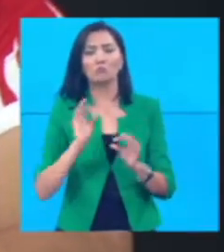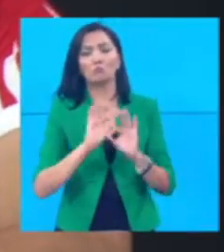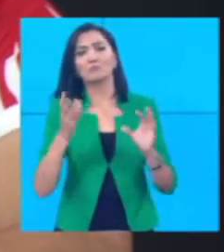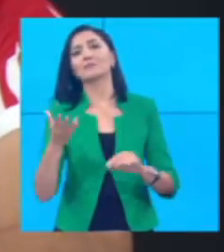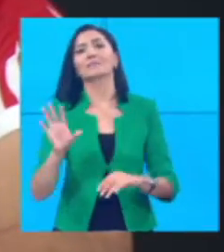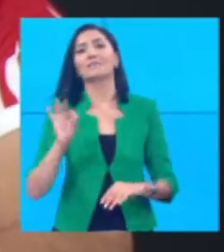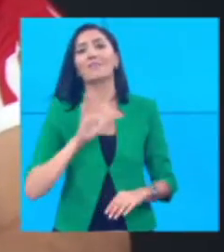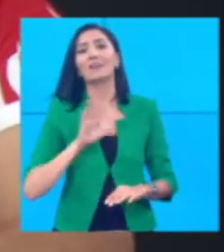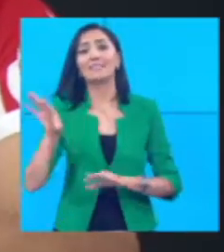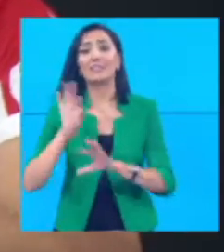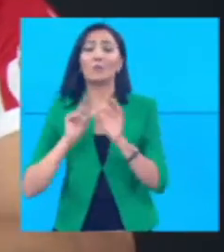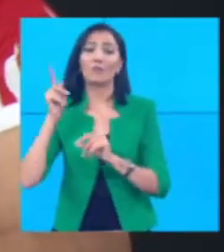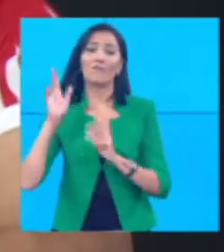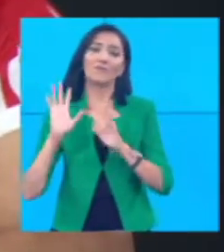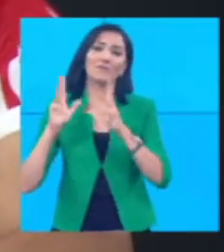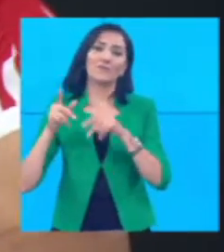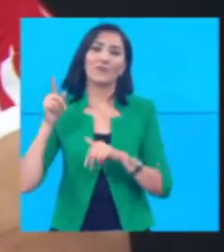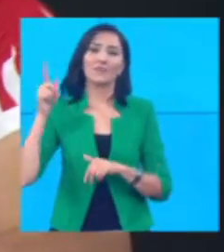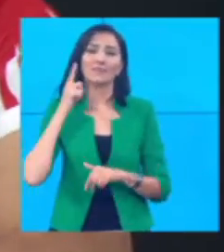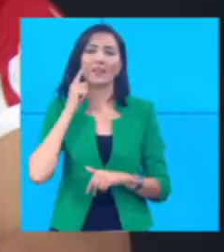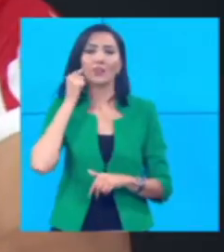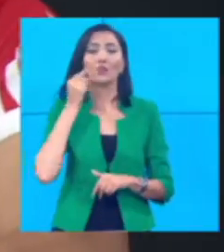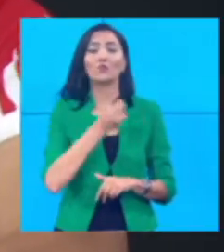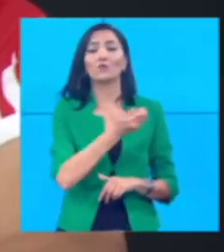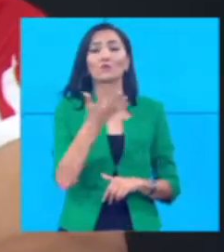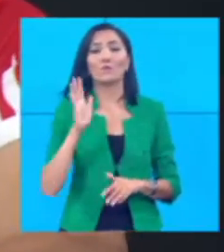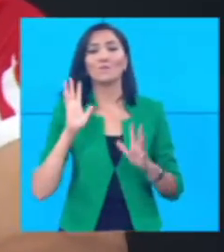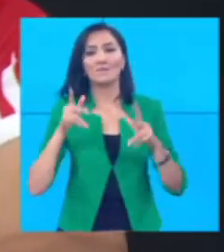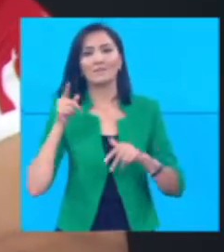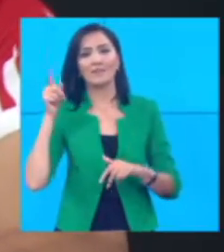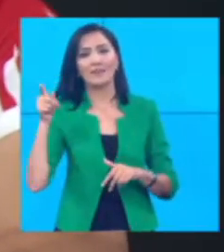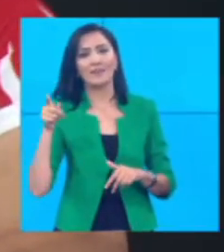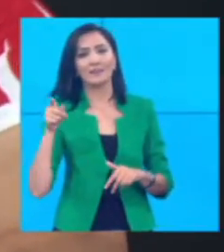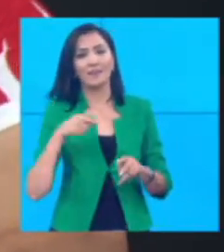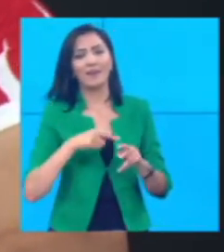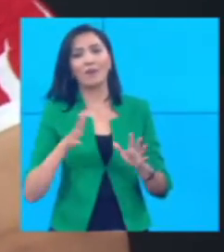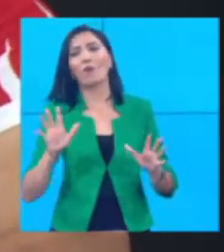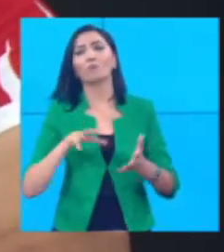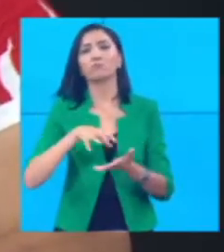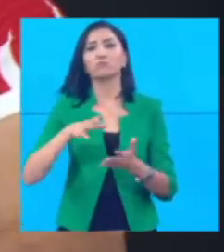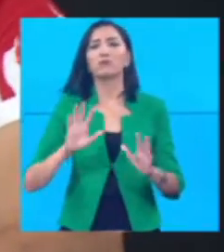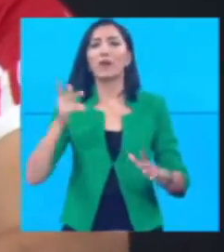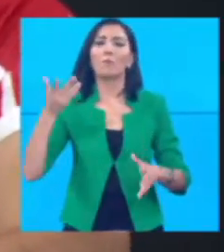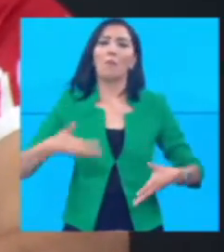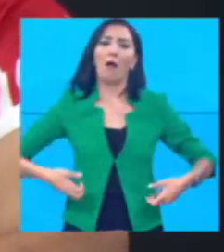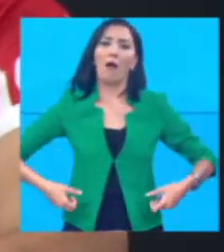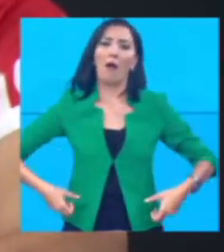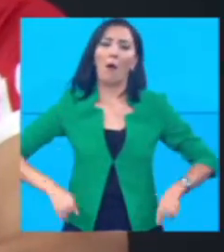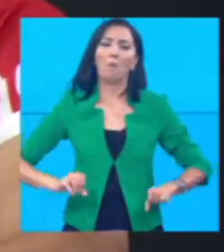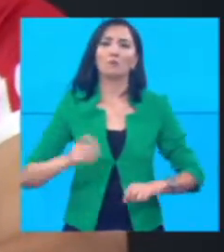çıkıyor. Evet. Yani seçme yani şeyi daha nüfus, fazla. Nüfus da fazla. Nüfusları da fazla. Kaza oranı da yüksek onlarda. Hep ampute